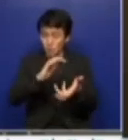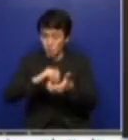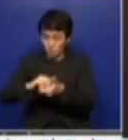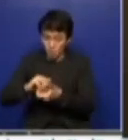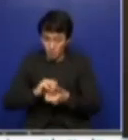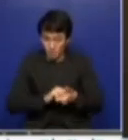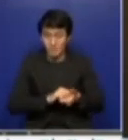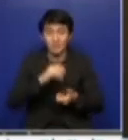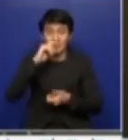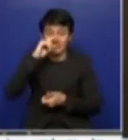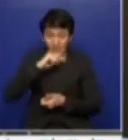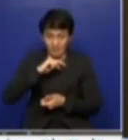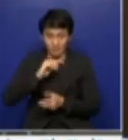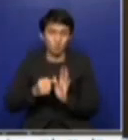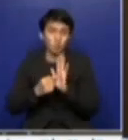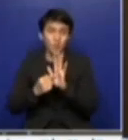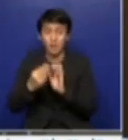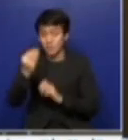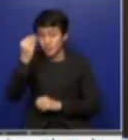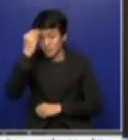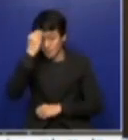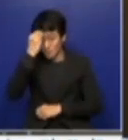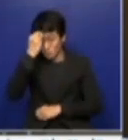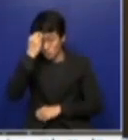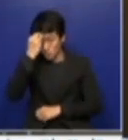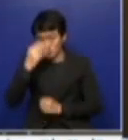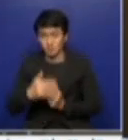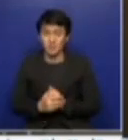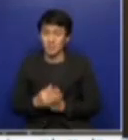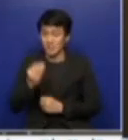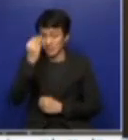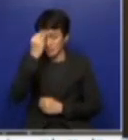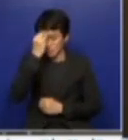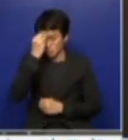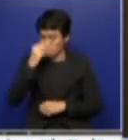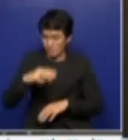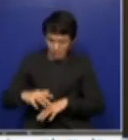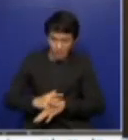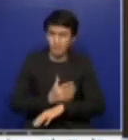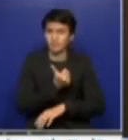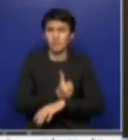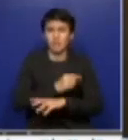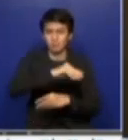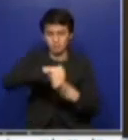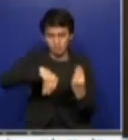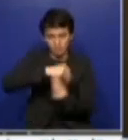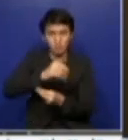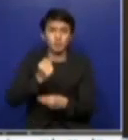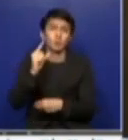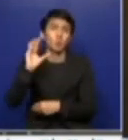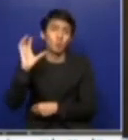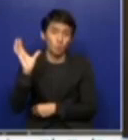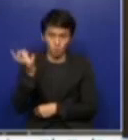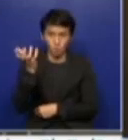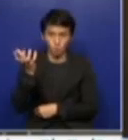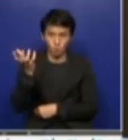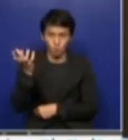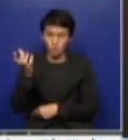างญี่ปุ่นซึ่งเป็นมหาอำนาจทางเศรษฐกิจของโลกและเป็นมิตรประเทศ